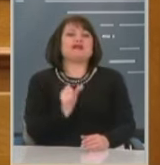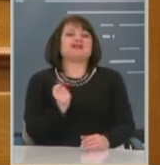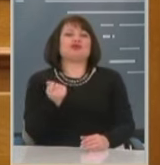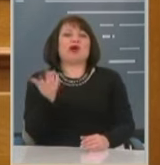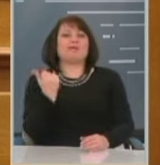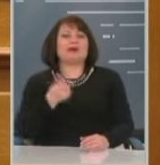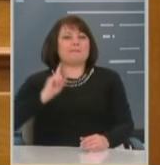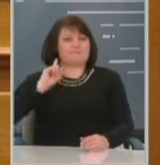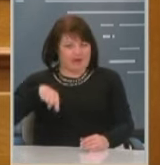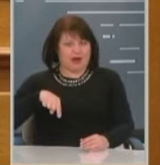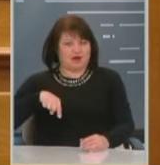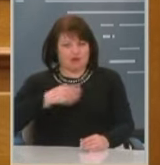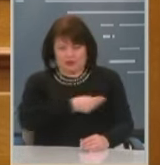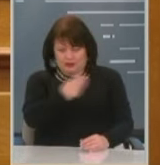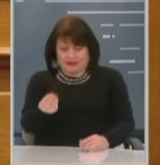και παρανόμως χορηγηθέν?